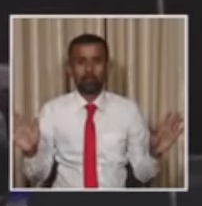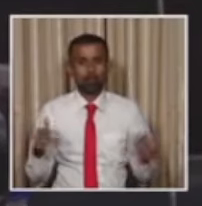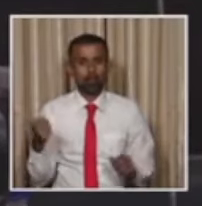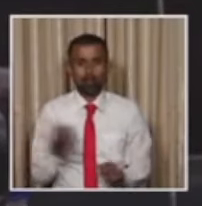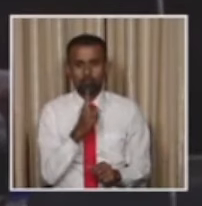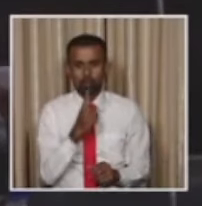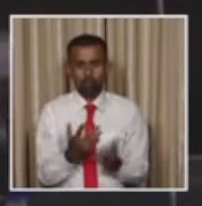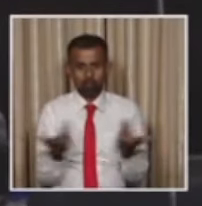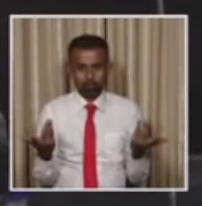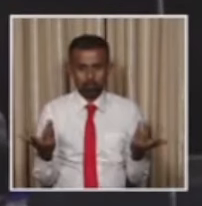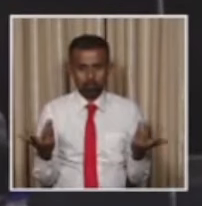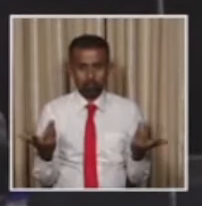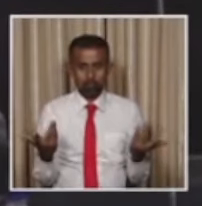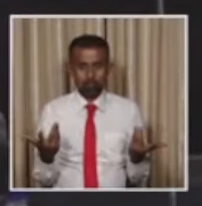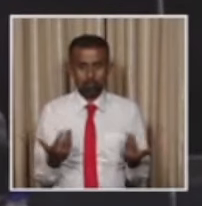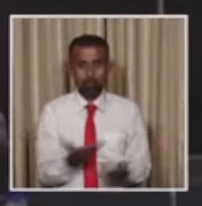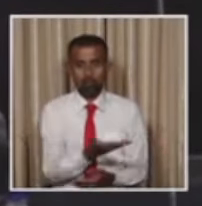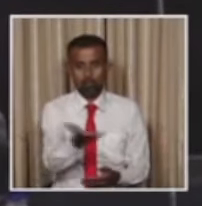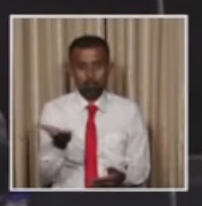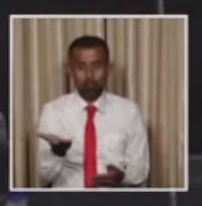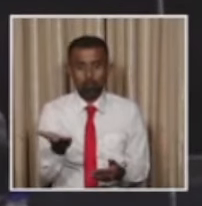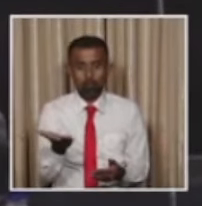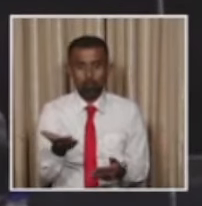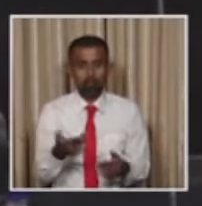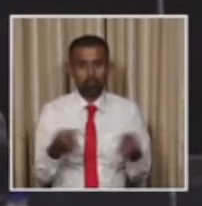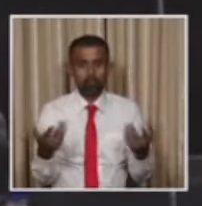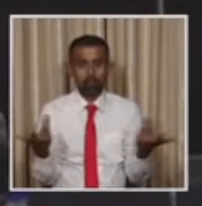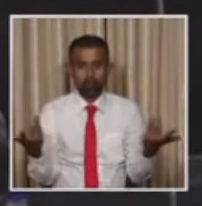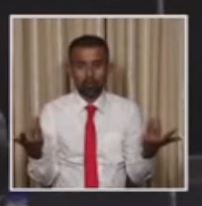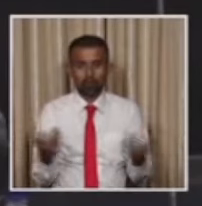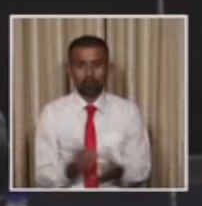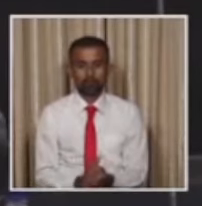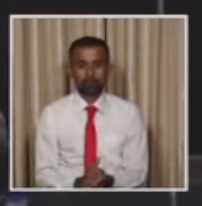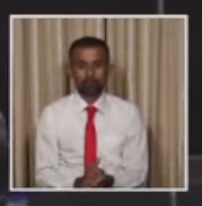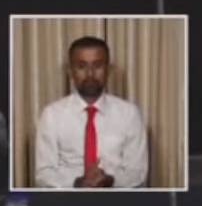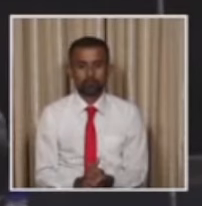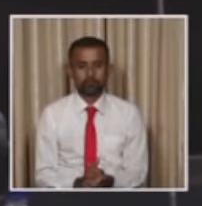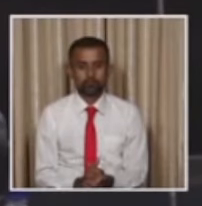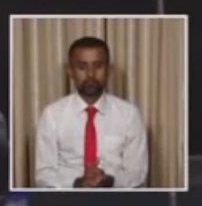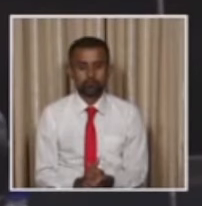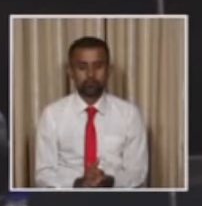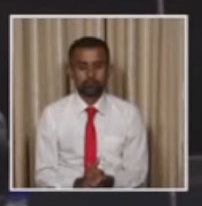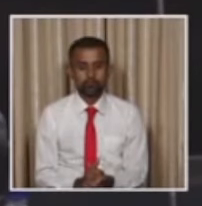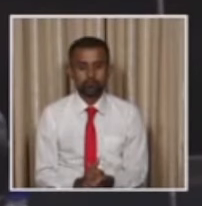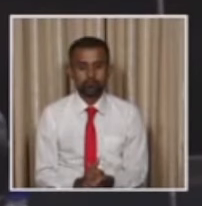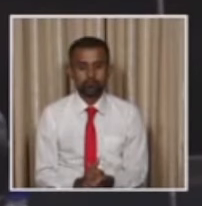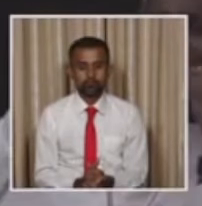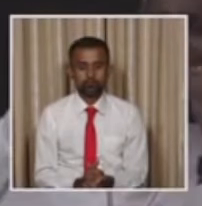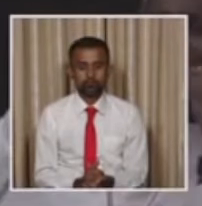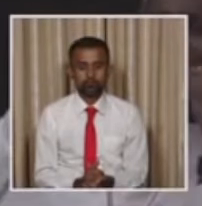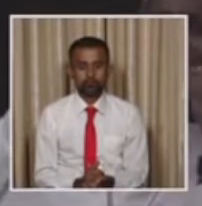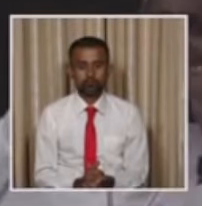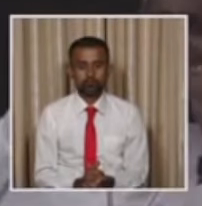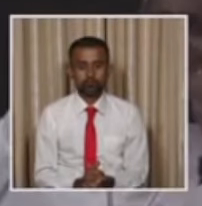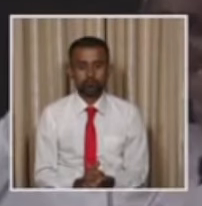දෙයක් කියන්නේ. අපි ඔගොල්ලන්ගේ එමෙන්ඩ්මන්ට් එකට විරුද්ධ නැහැ. සභානායකතුමා කතා කරන්න. I'm on my feet. Now